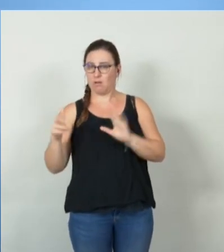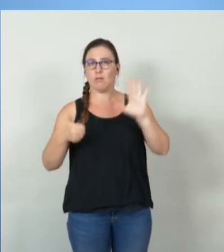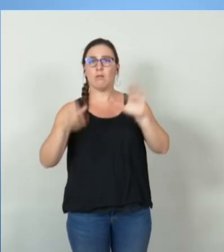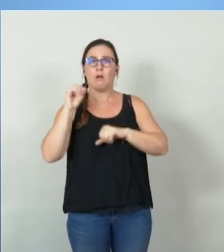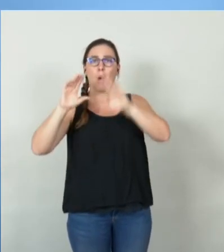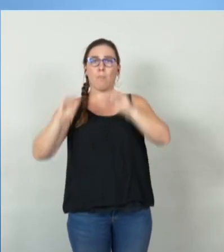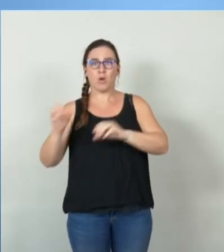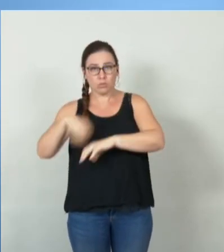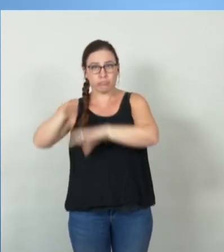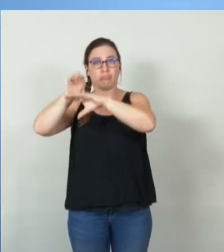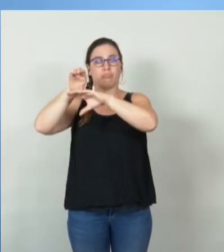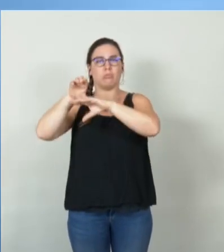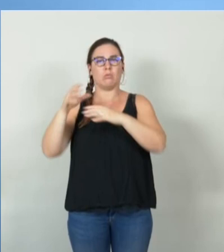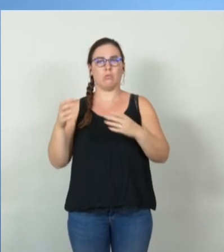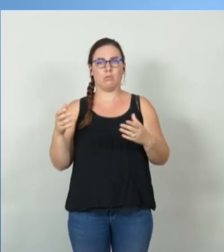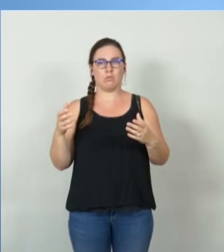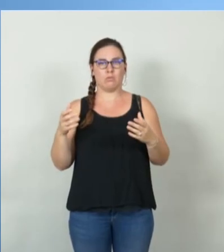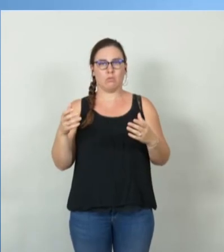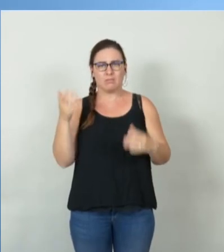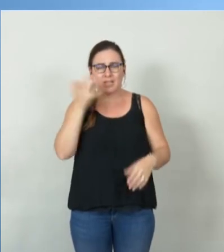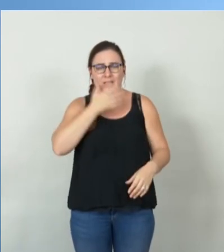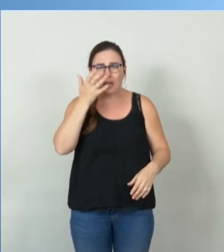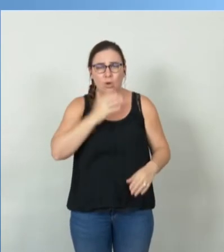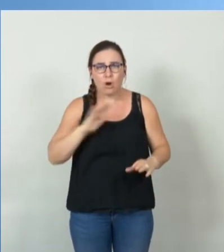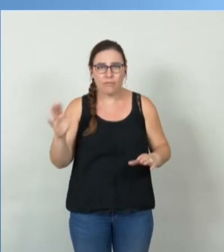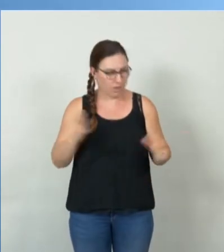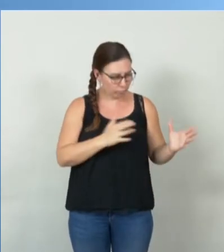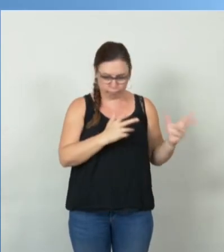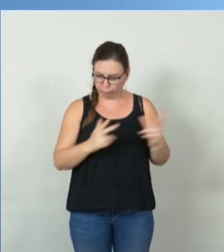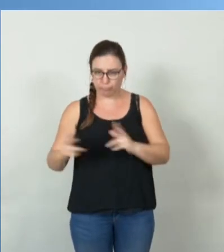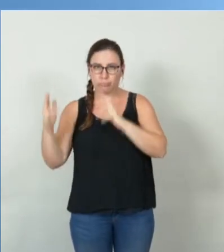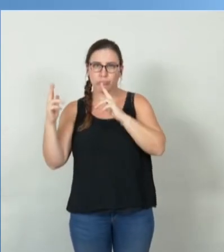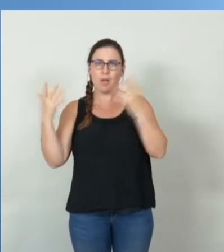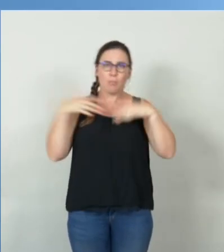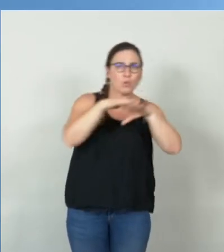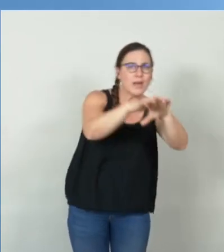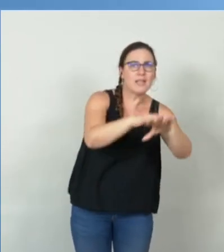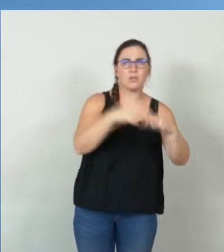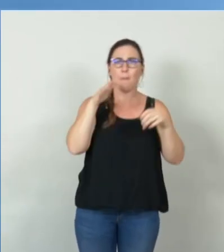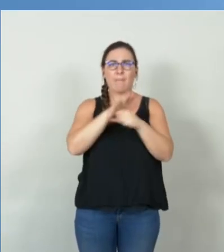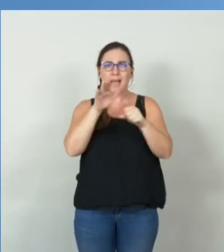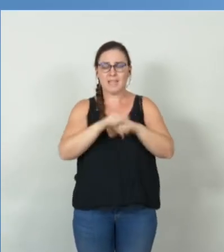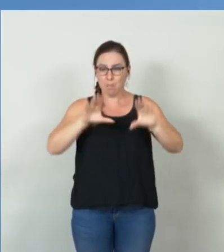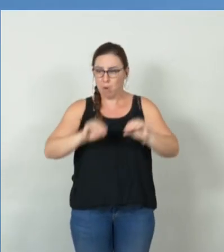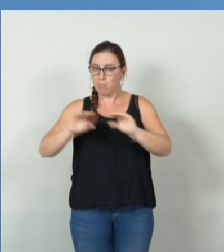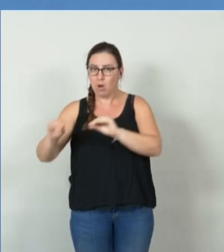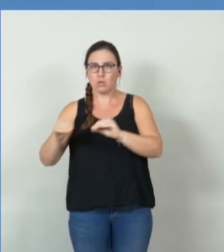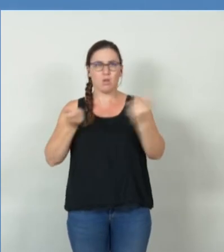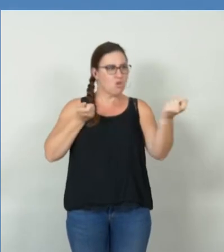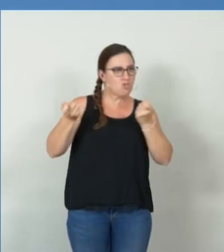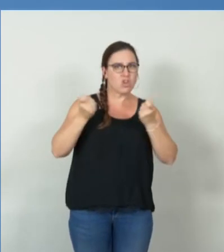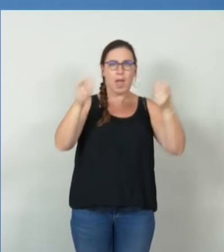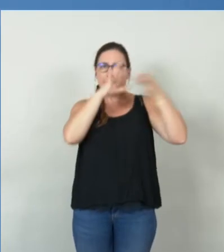postes supplémentaires mais c'est une catastrophe sens de mutualisation l'absence de gouvernance